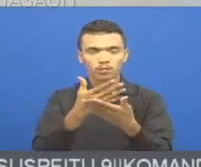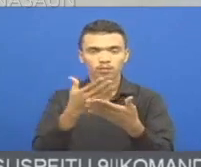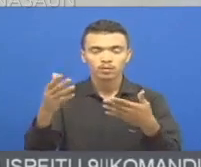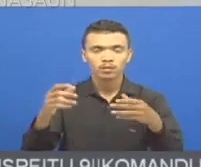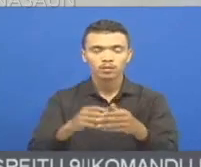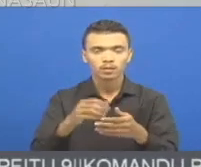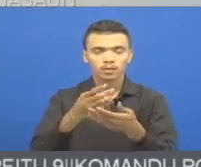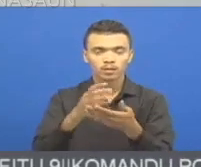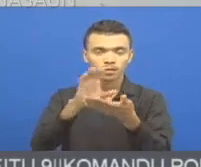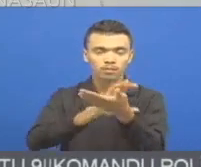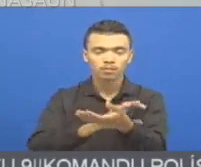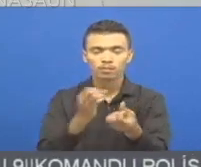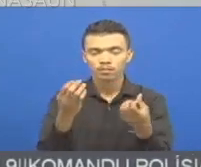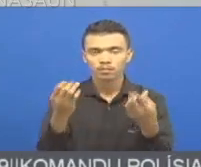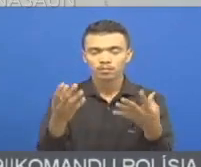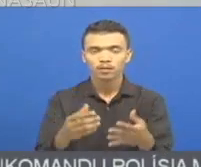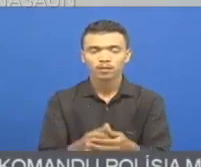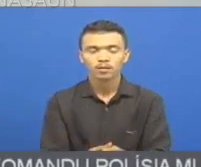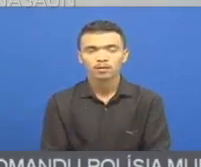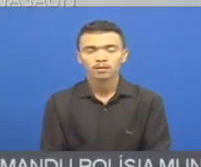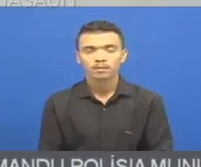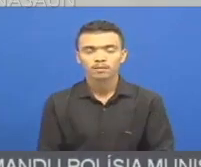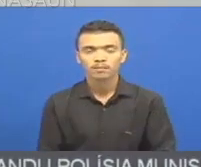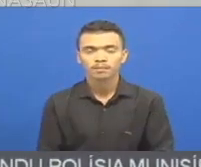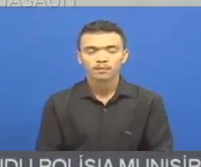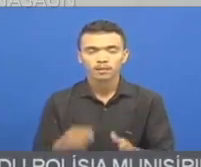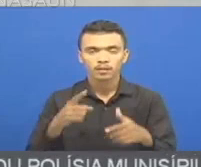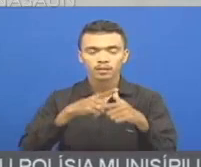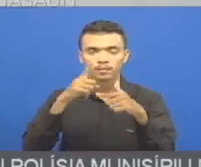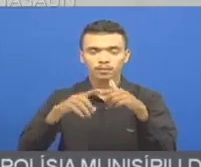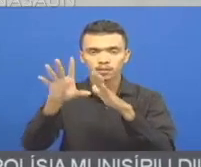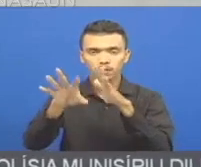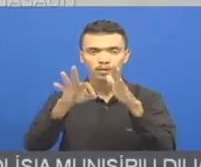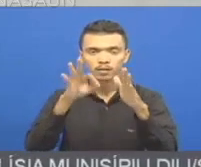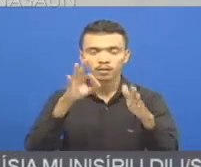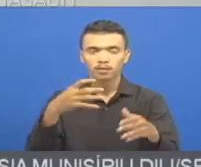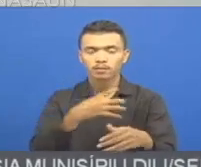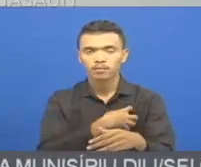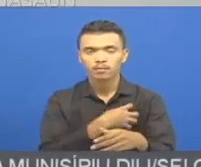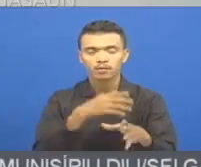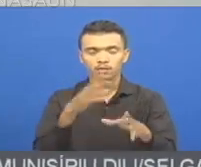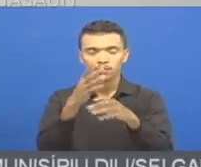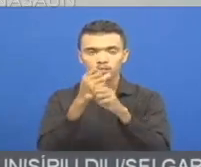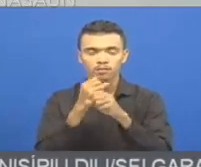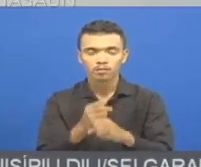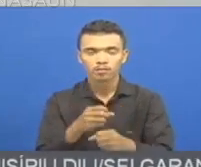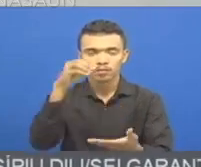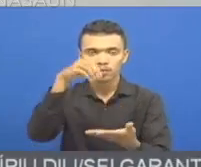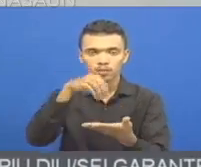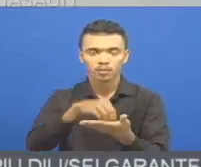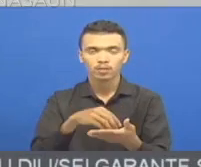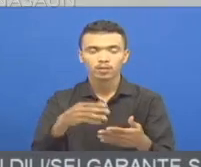laptop sir sir lubuk kida ne be ma kihane depois de hetantia itene parte polícia fote hotutia mai tlata holene